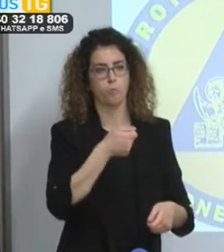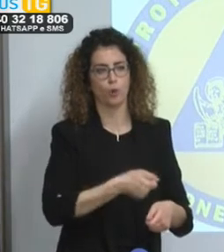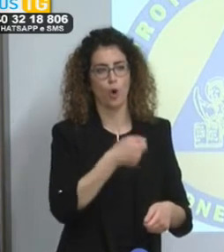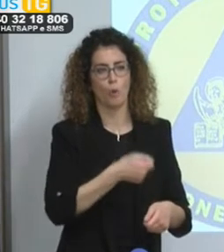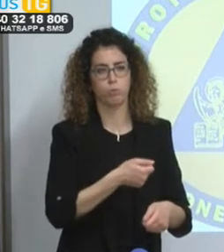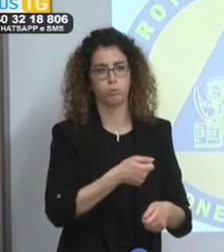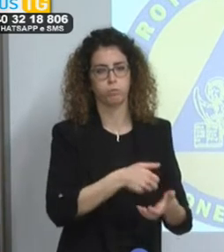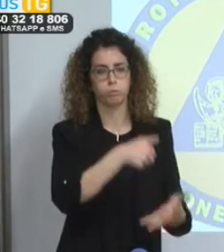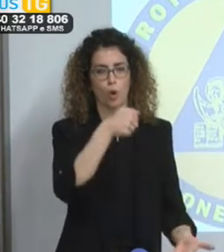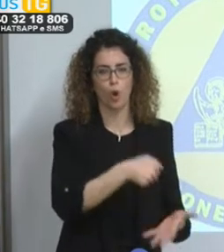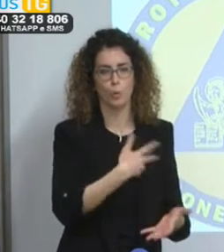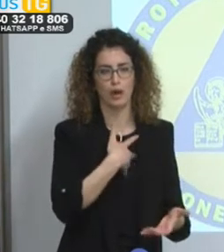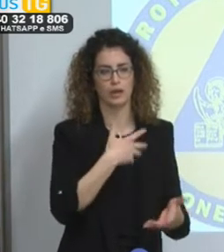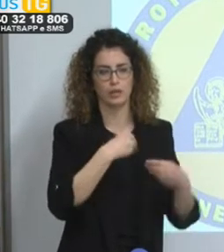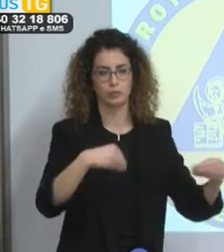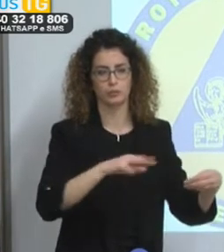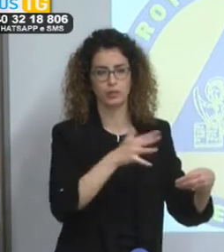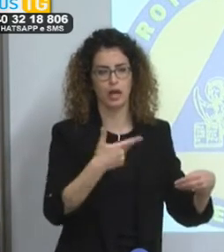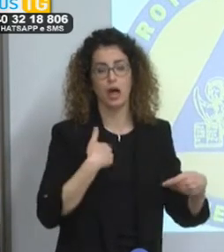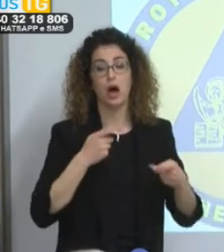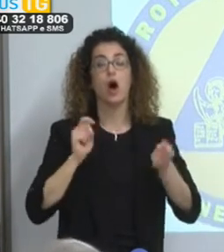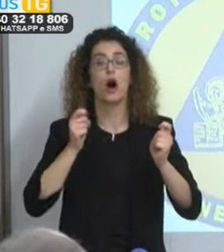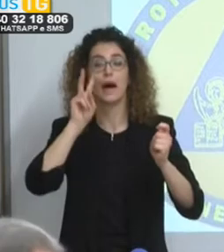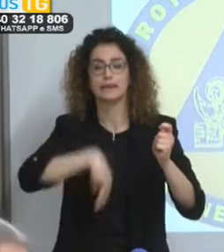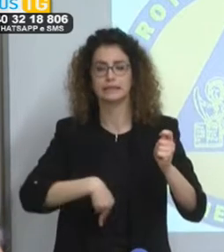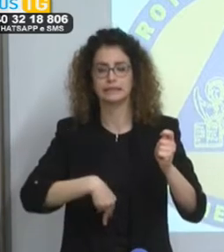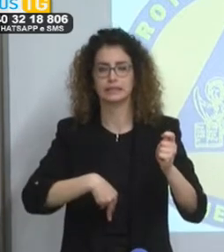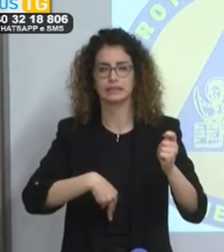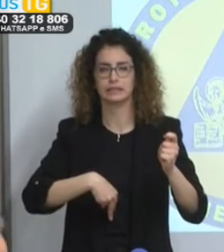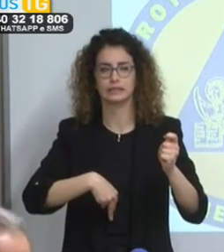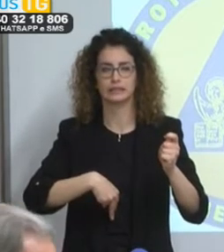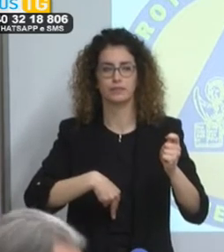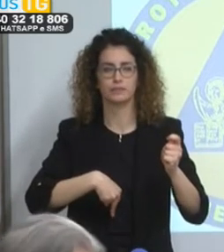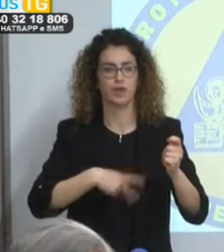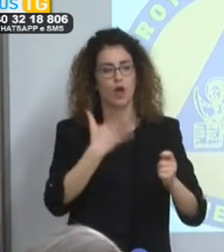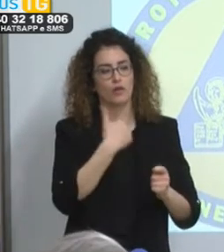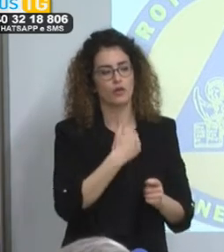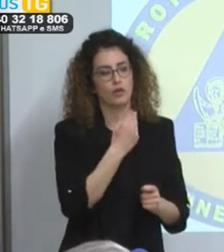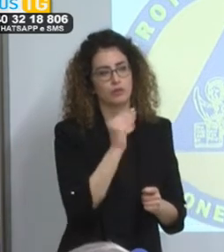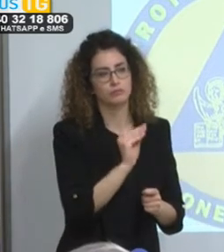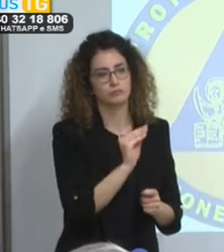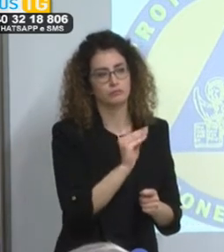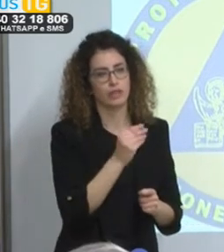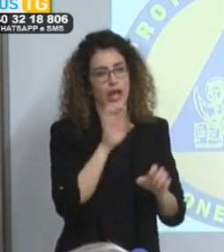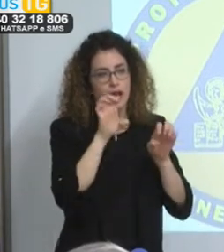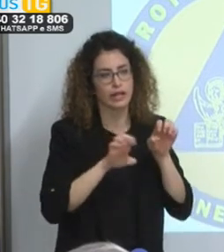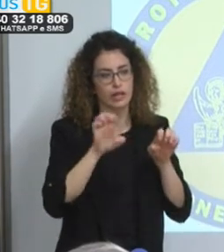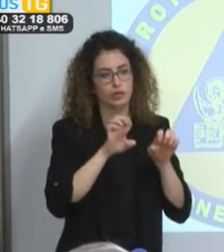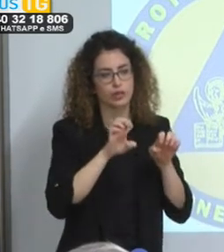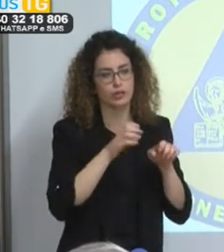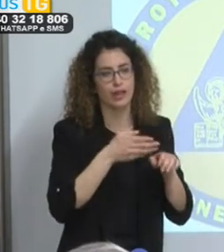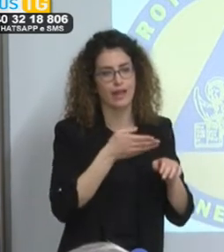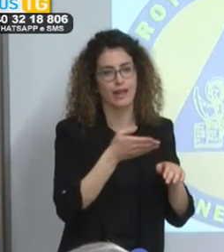strumentazione diagnostica. Ho letto un pezzo su un articolo, ma non ho... Cioè, nel senso che volevo chiedere se la regione si costituirà eventualmente parte civile